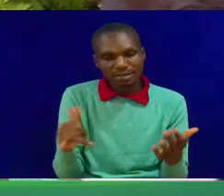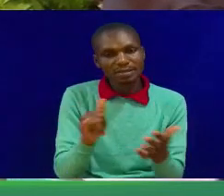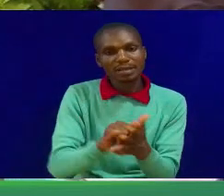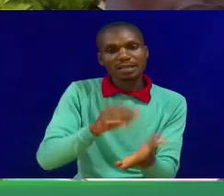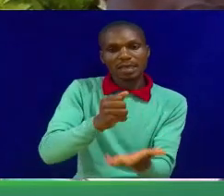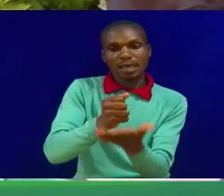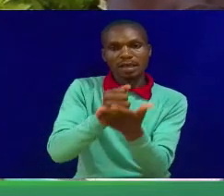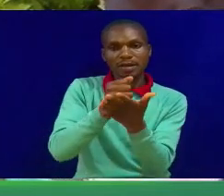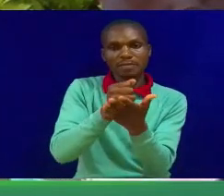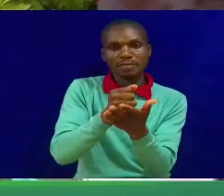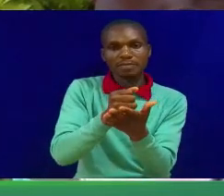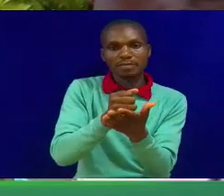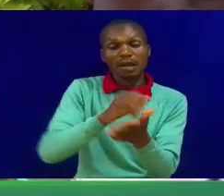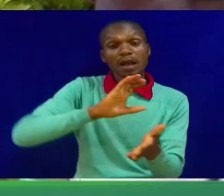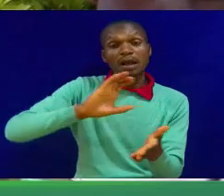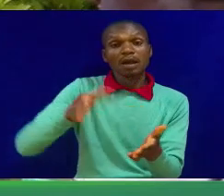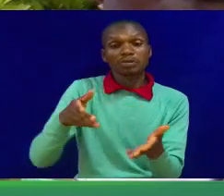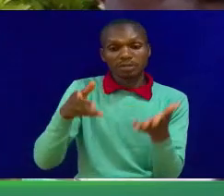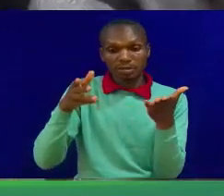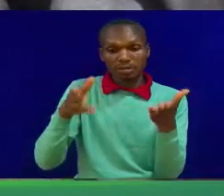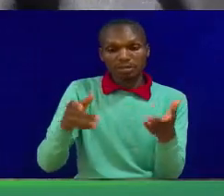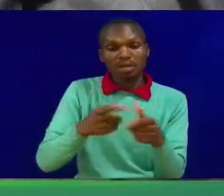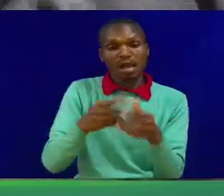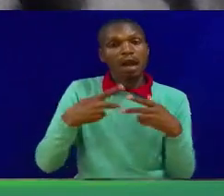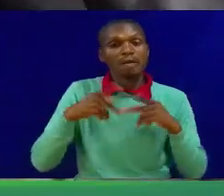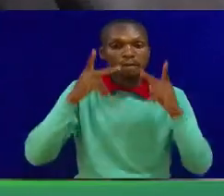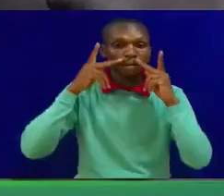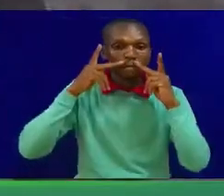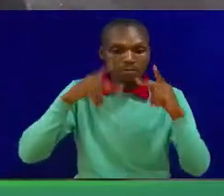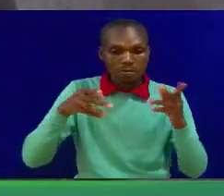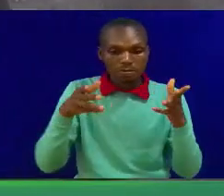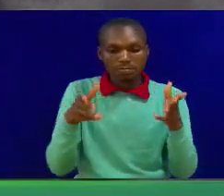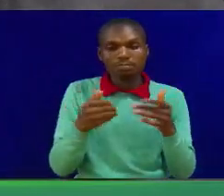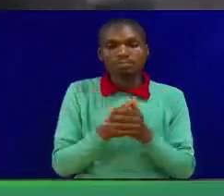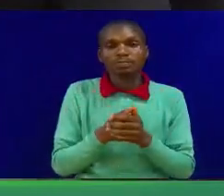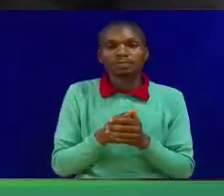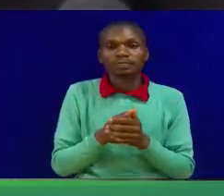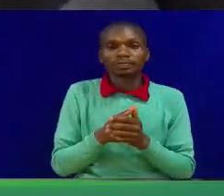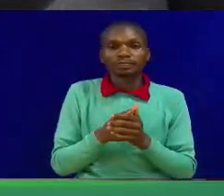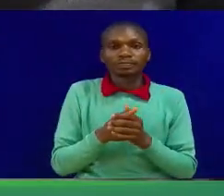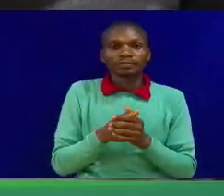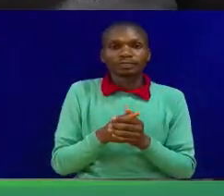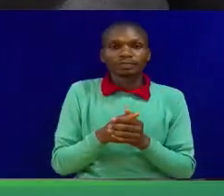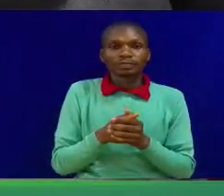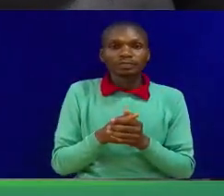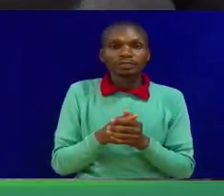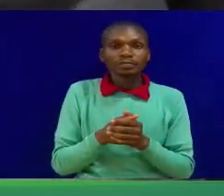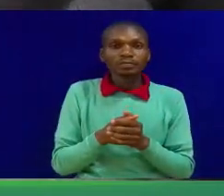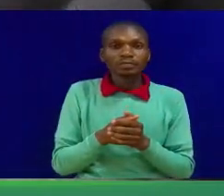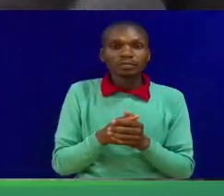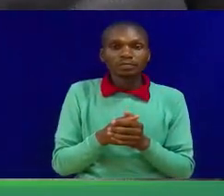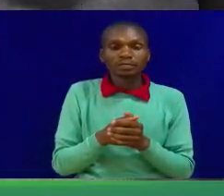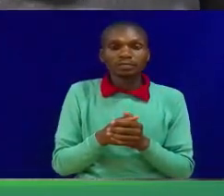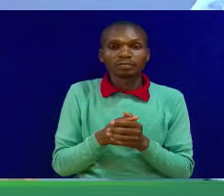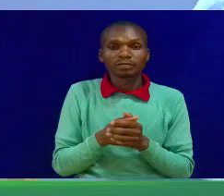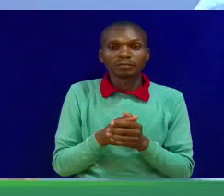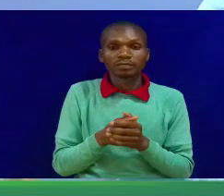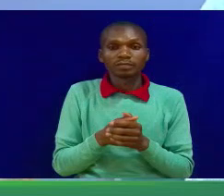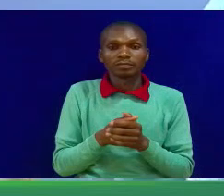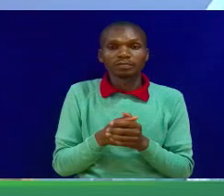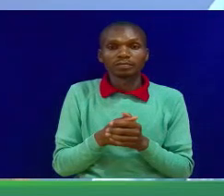itasaidia kaunti yetu hii kuwe na amani. Ngulipotelea egetaseni Kiandis TV kuru ase wadi ya Kisii